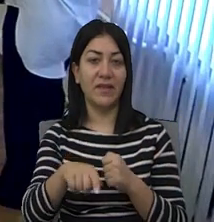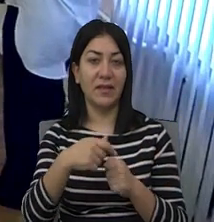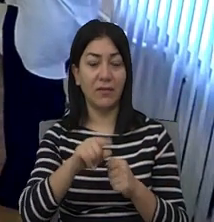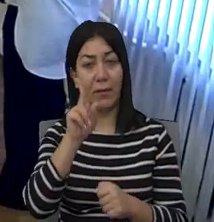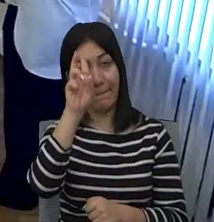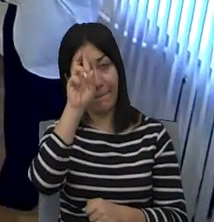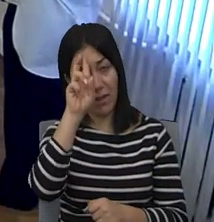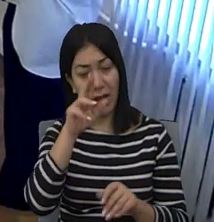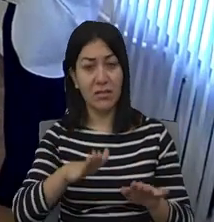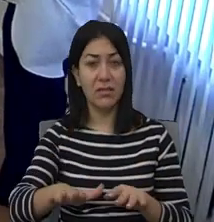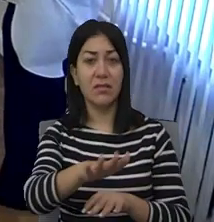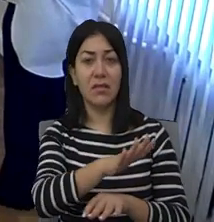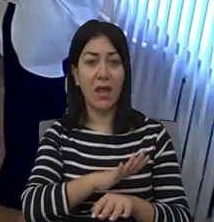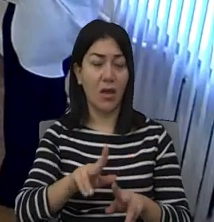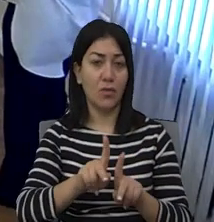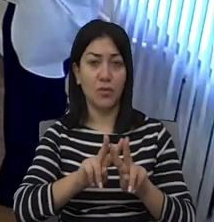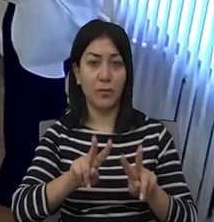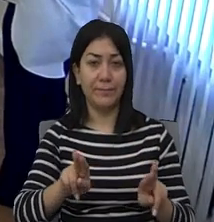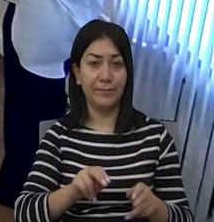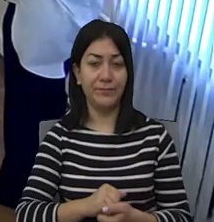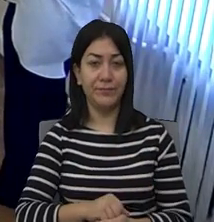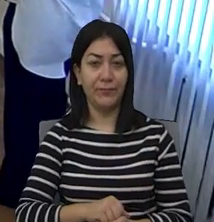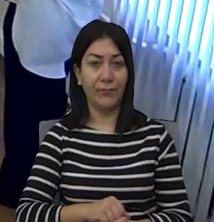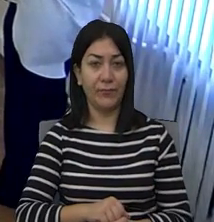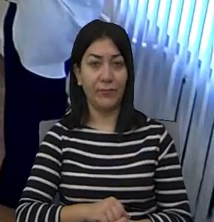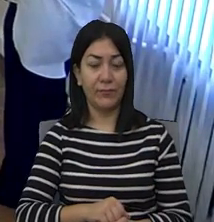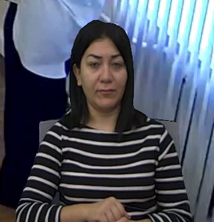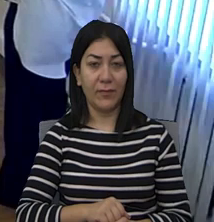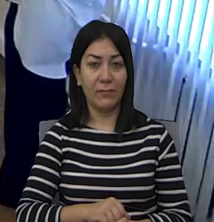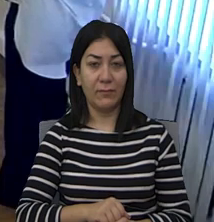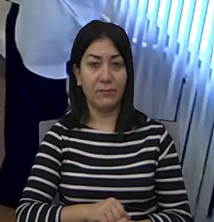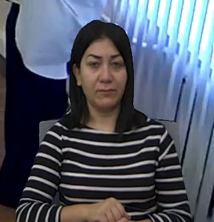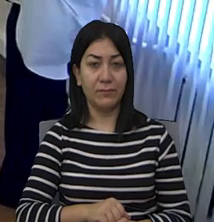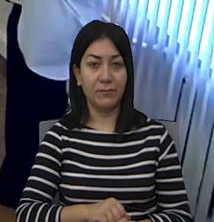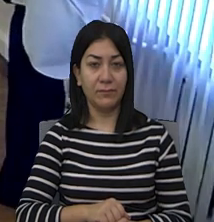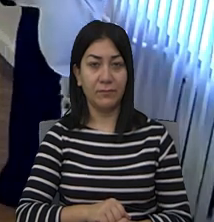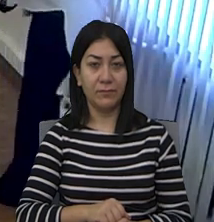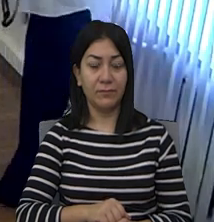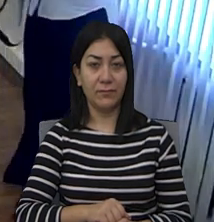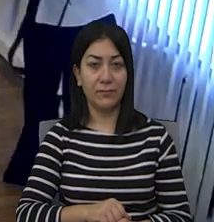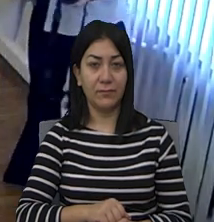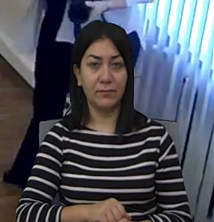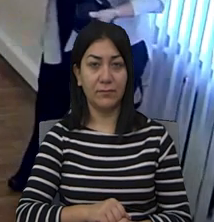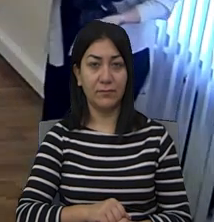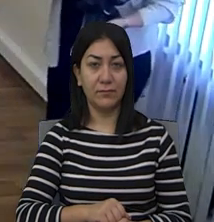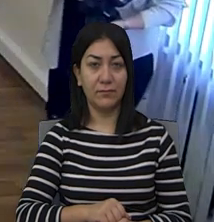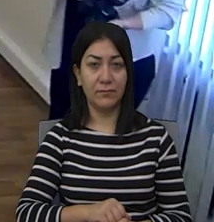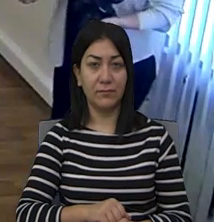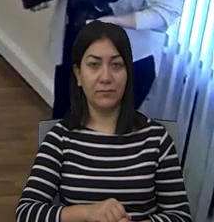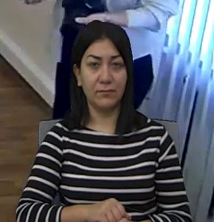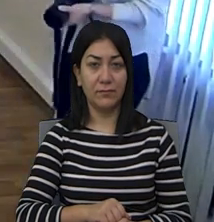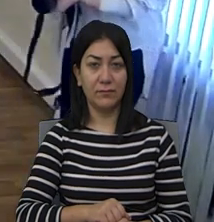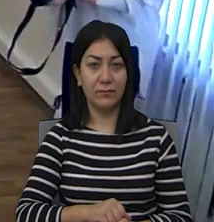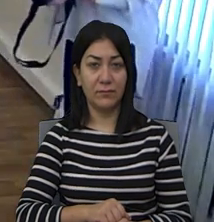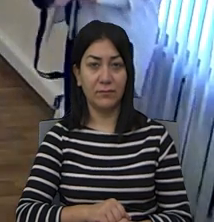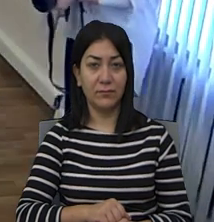տեղական մակարդակներին. The regulation of party expenditure is a long-standing feature of the UK political process, dated back to